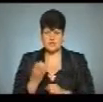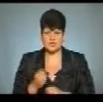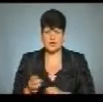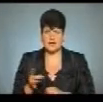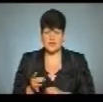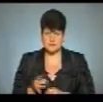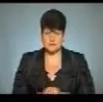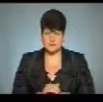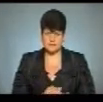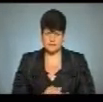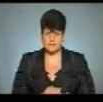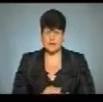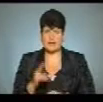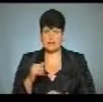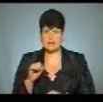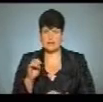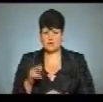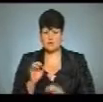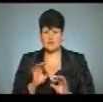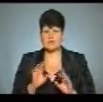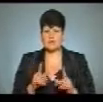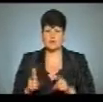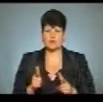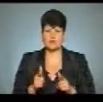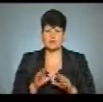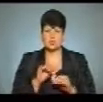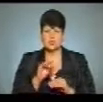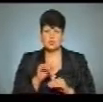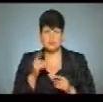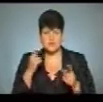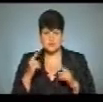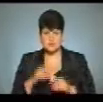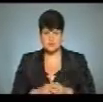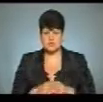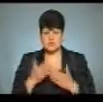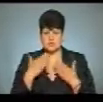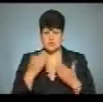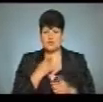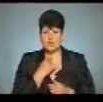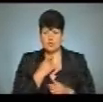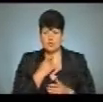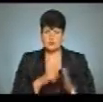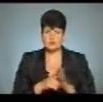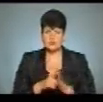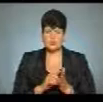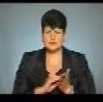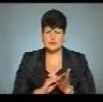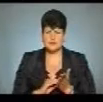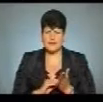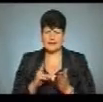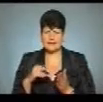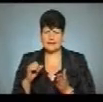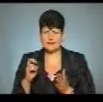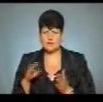ласочка. Давид розповідає, як готувався до озвучення казок. Читав голос, спочатку записував на диктофон